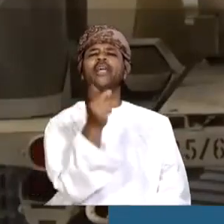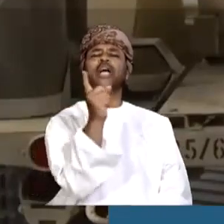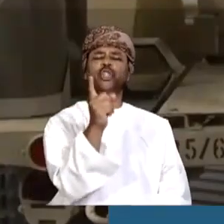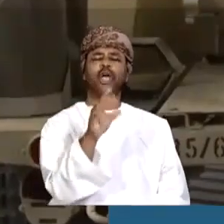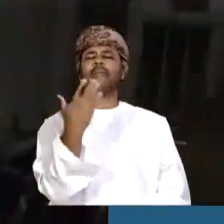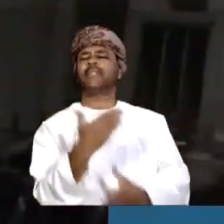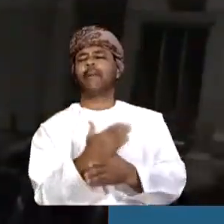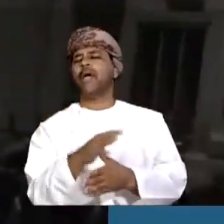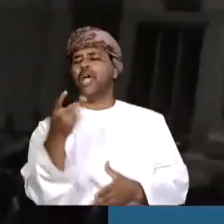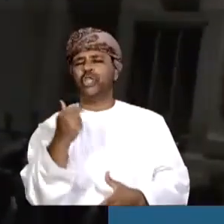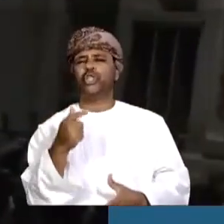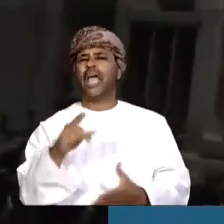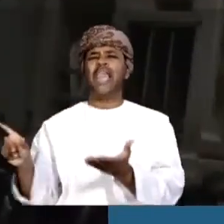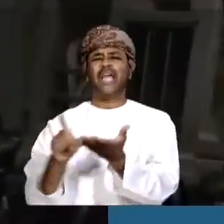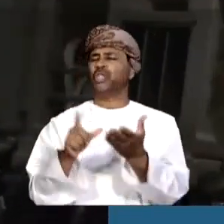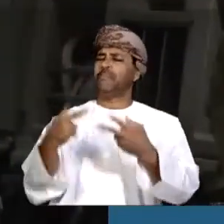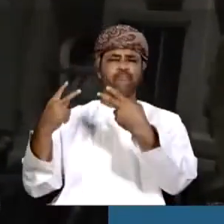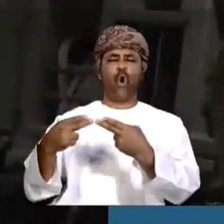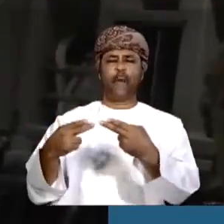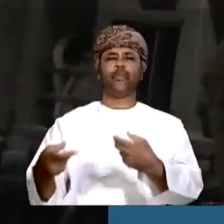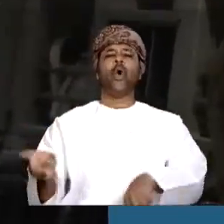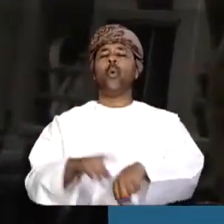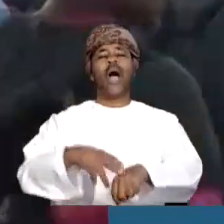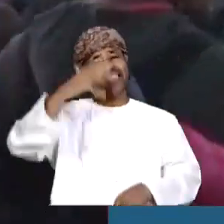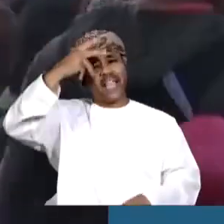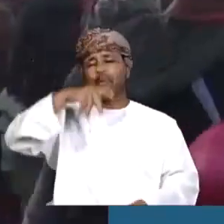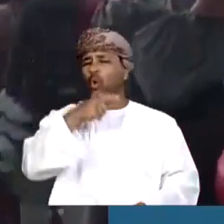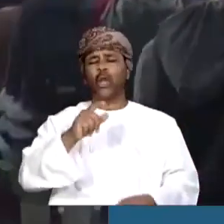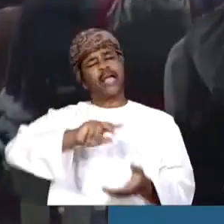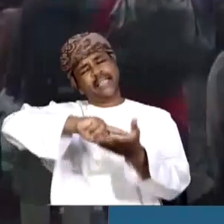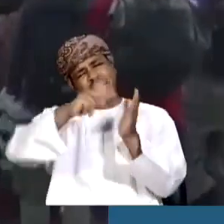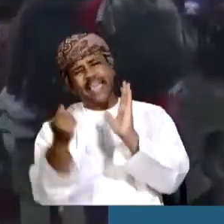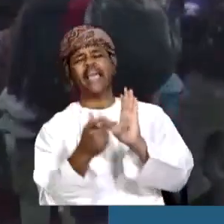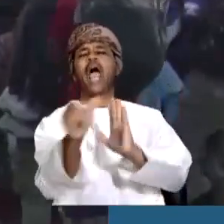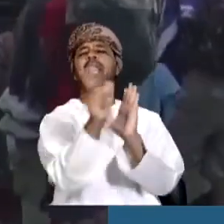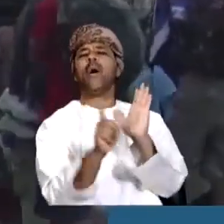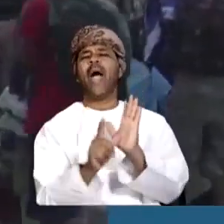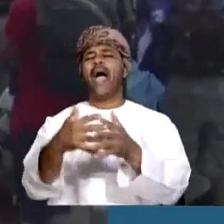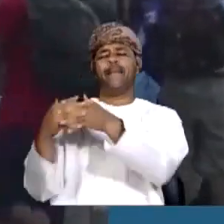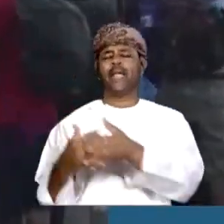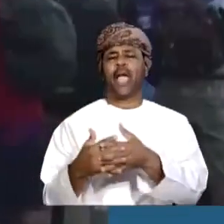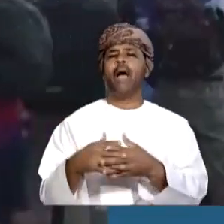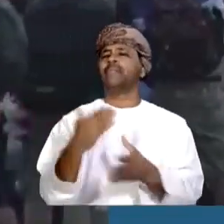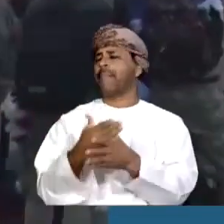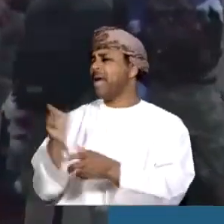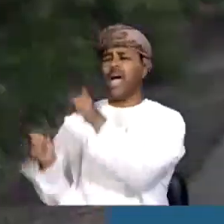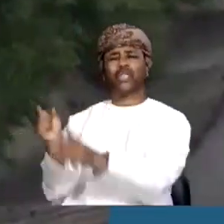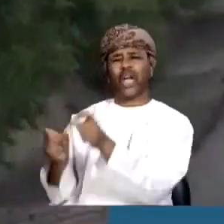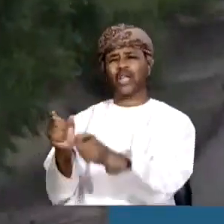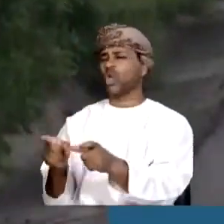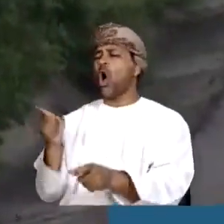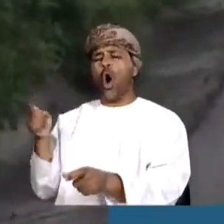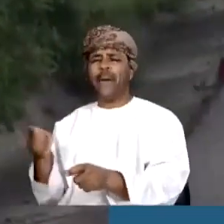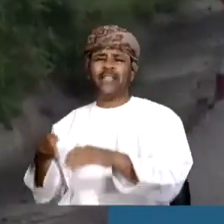خلال موقفه بشأن الهجرة. ويسعى رئيس ترامب إلى تغيير اللوائح الأمريكية بحيث لا يستطيع الأشخاص